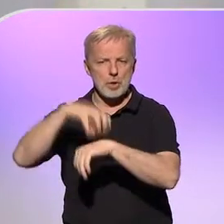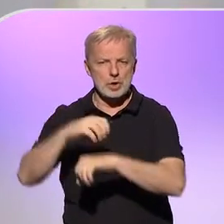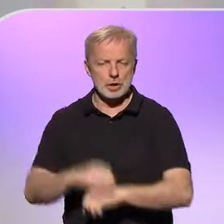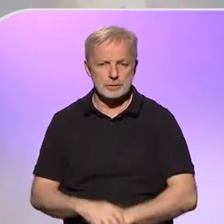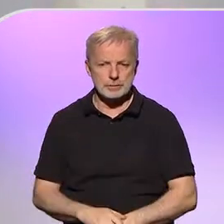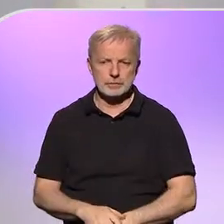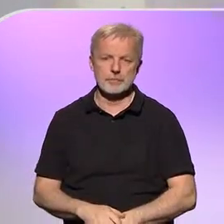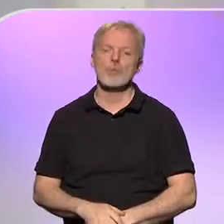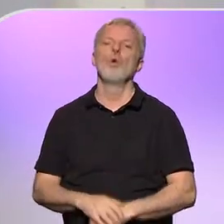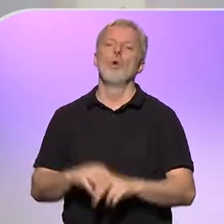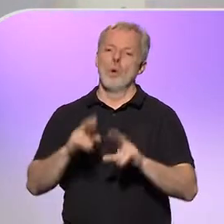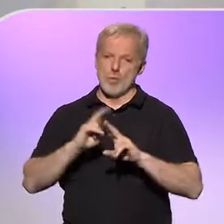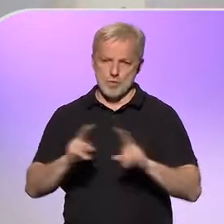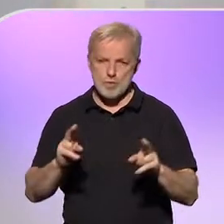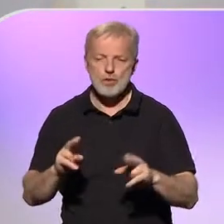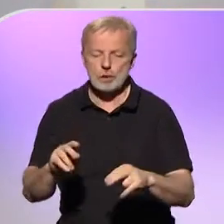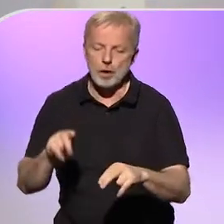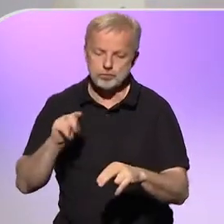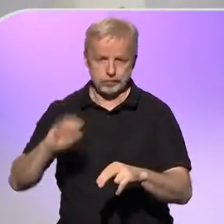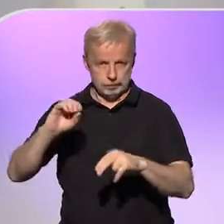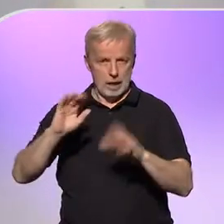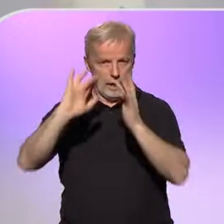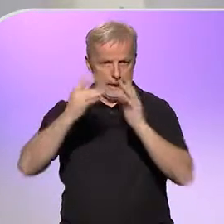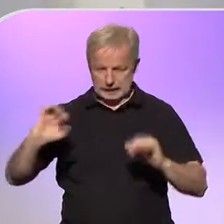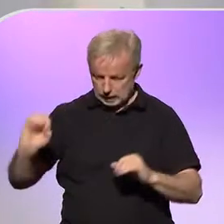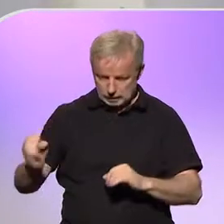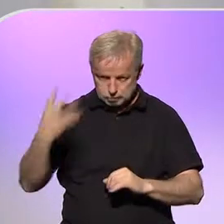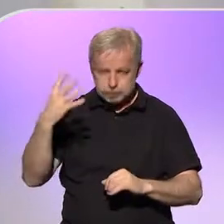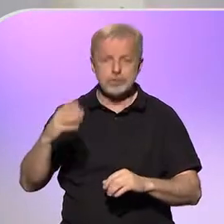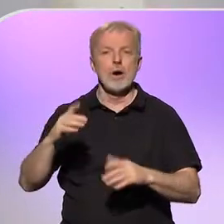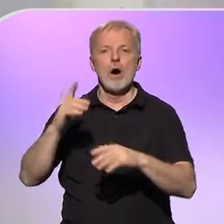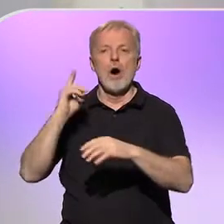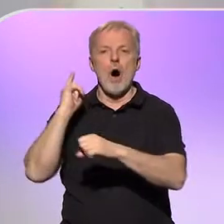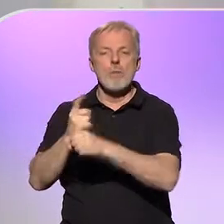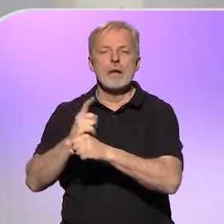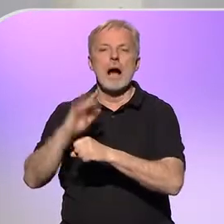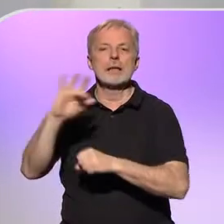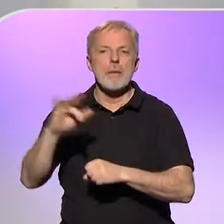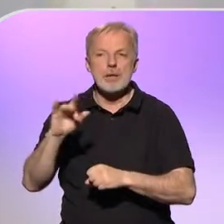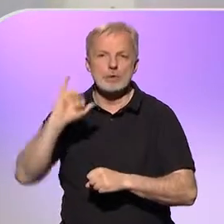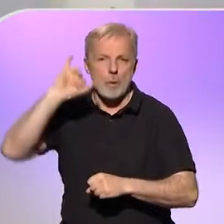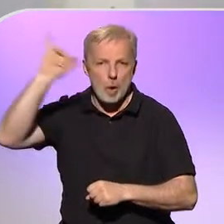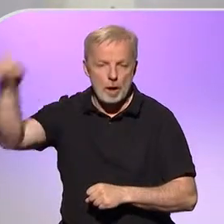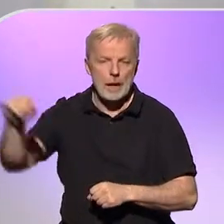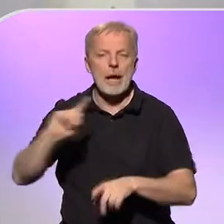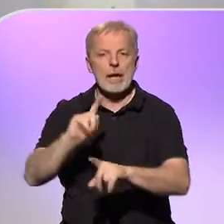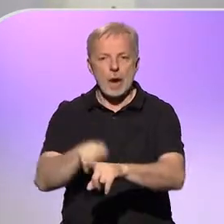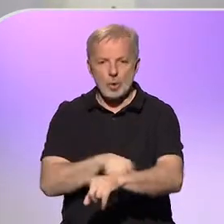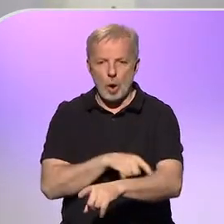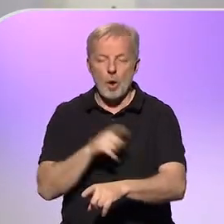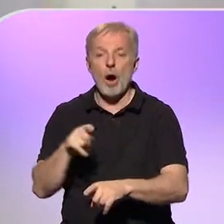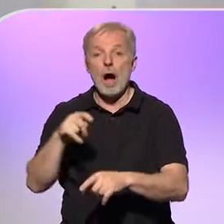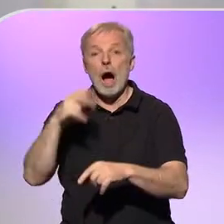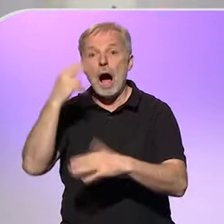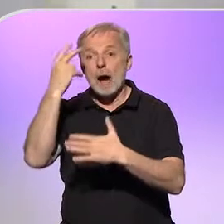vlastně přes nějaký srovnavač, když si vyjedete několik pojišťoven, zadáte si, kam jedete a musíte to ale dočíst až do konce, to srovnání. Nestačí jenom